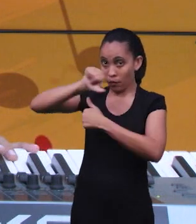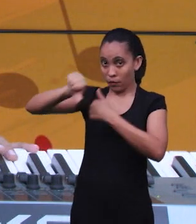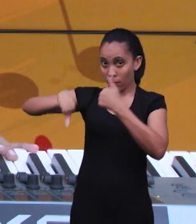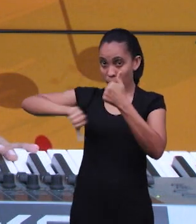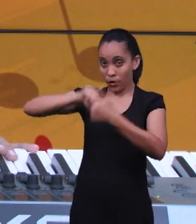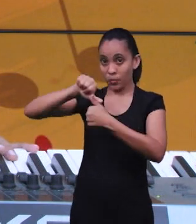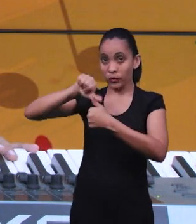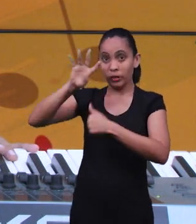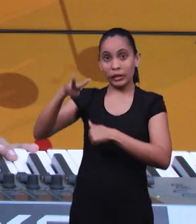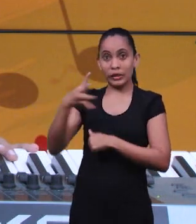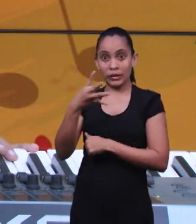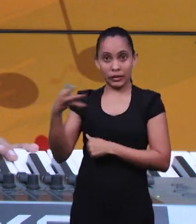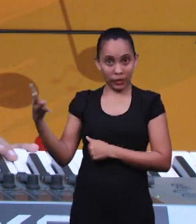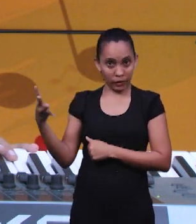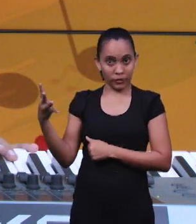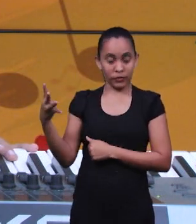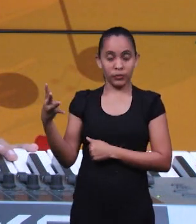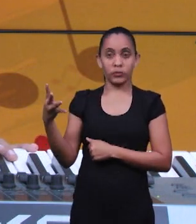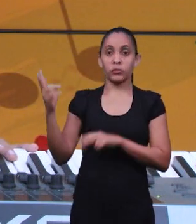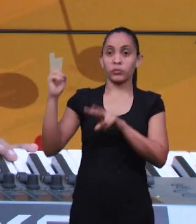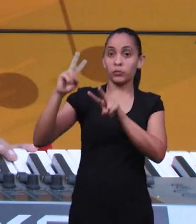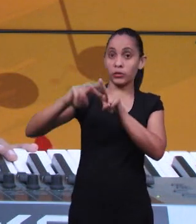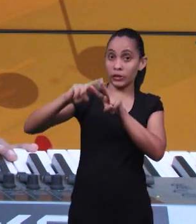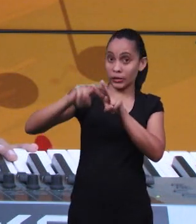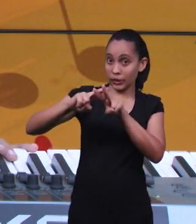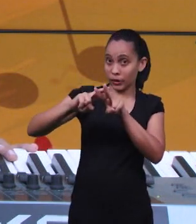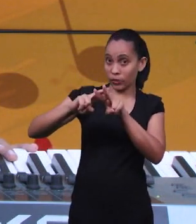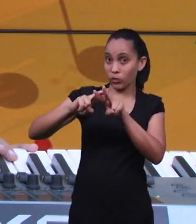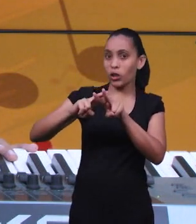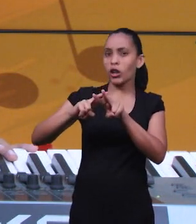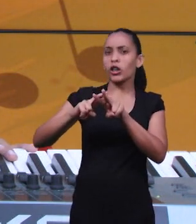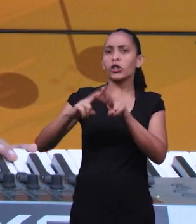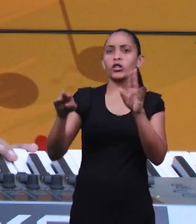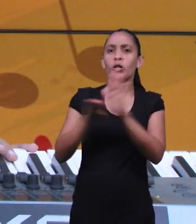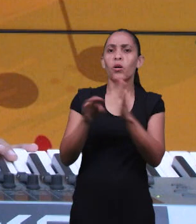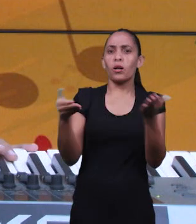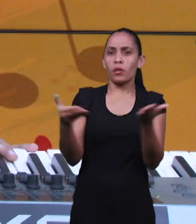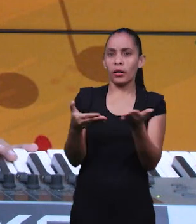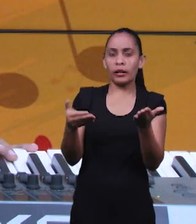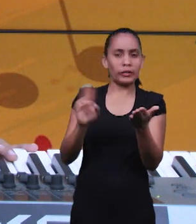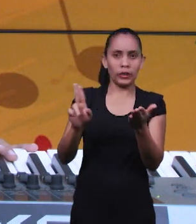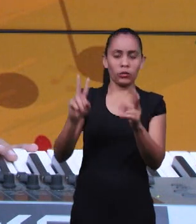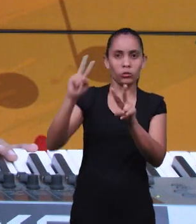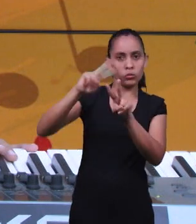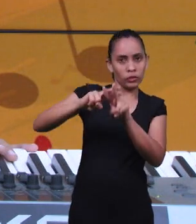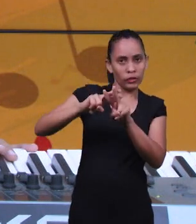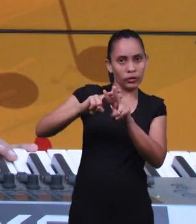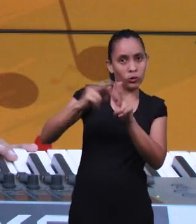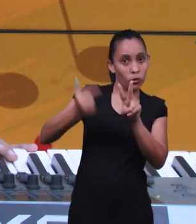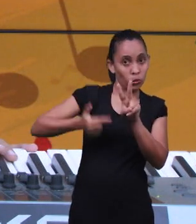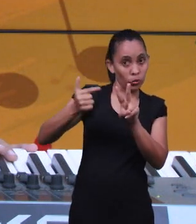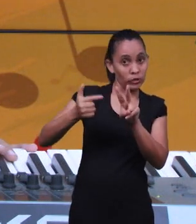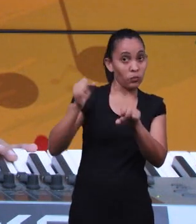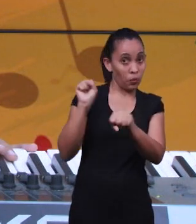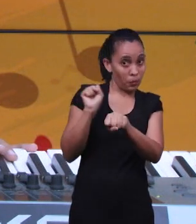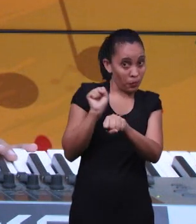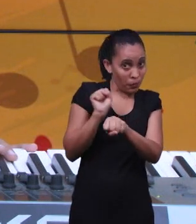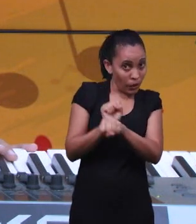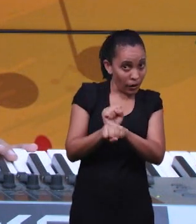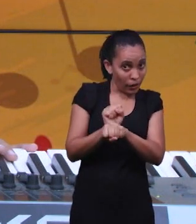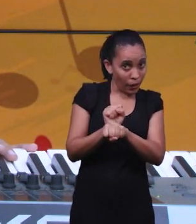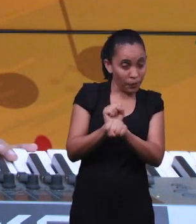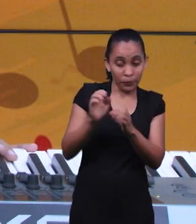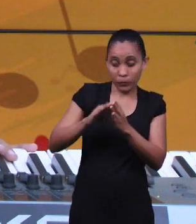La gamme change. On passe à 4 dièses. Mi majeur n'est pas encore arrivé. Donc, on va arrêter ici. Quand